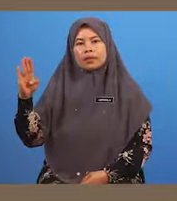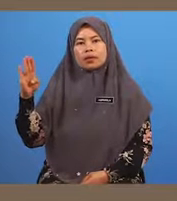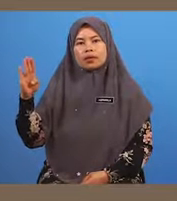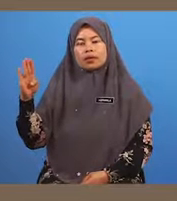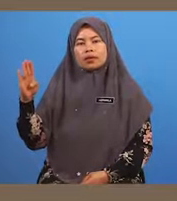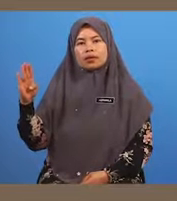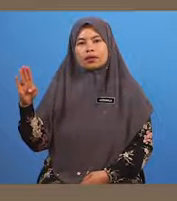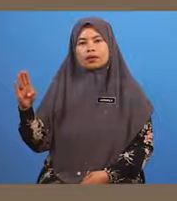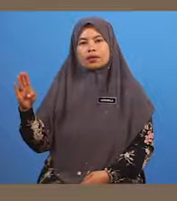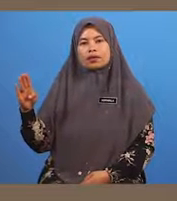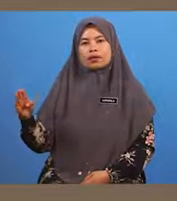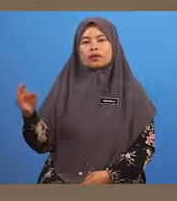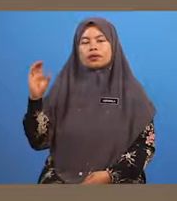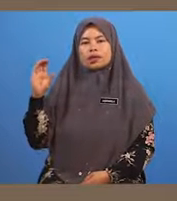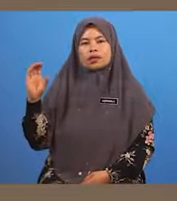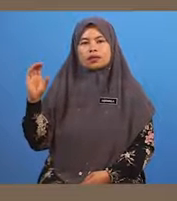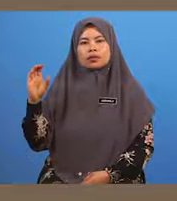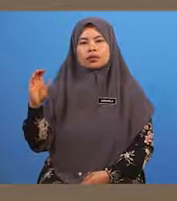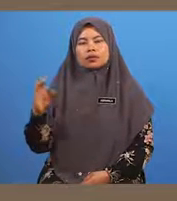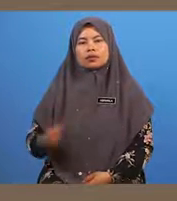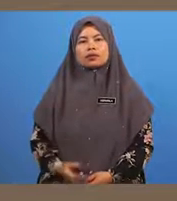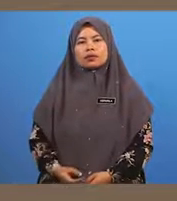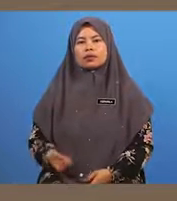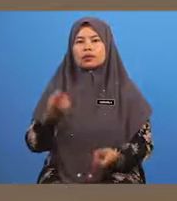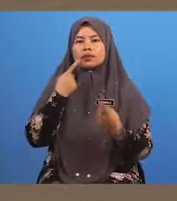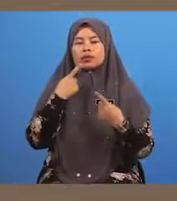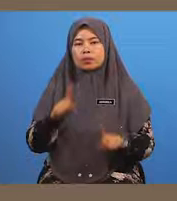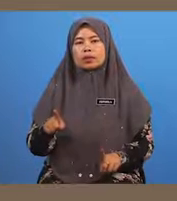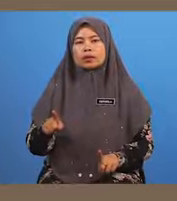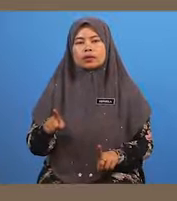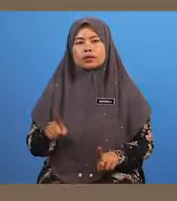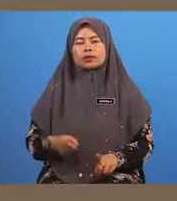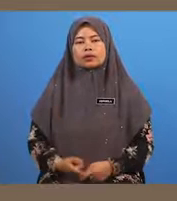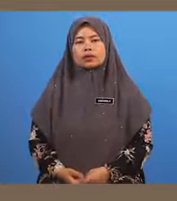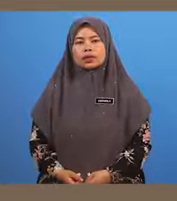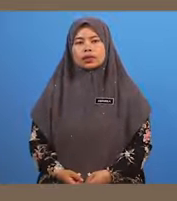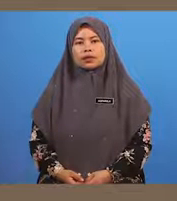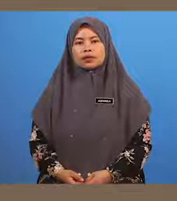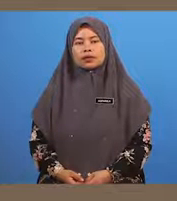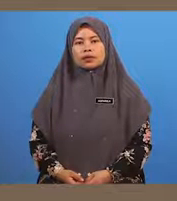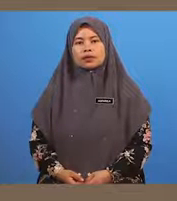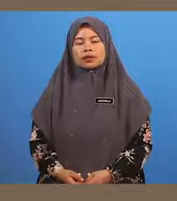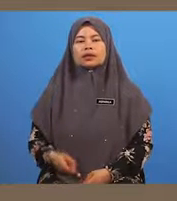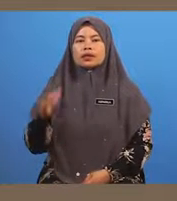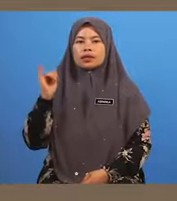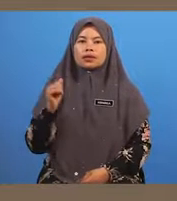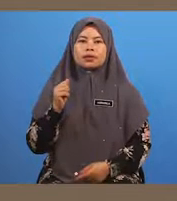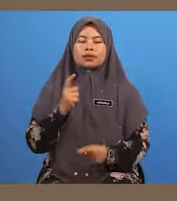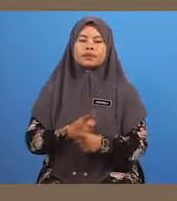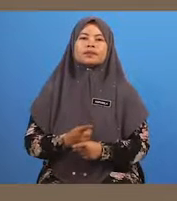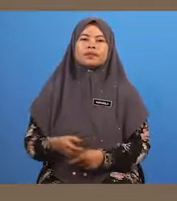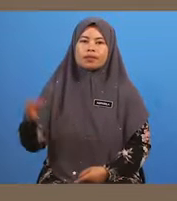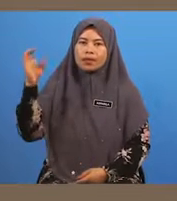C, Ibrahim bin Muhammad. Jawapannya ialah... Ya, betul.